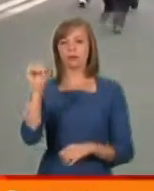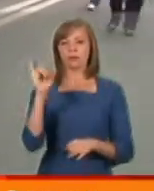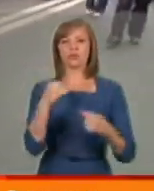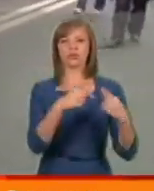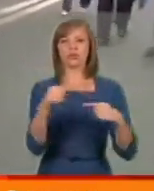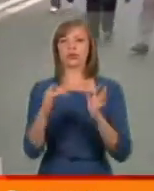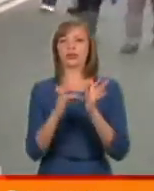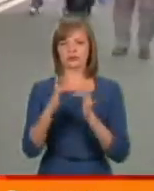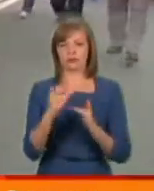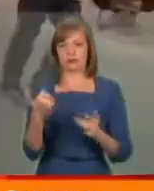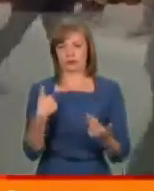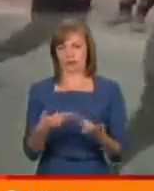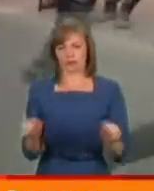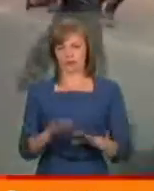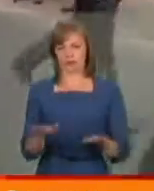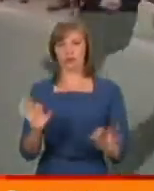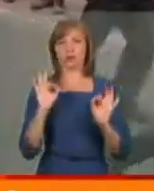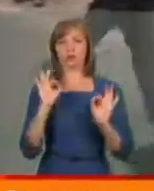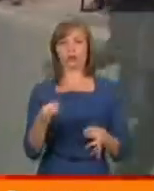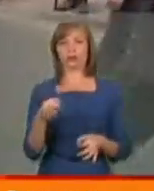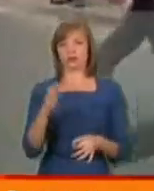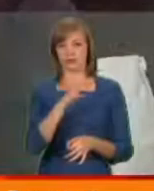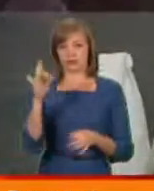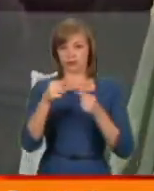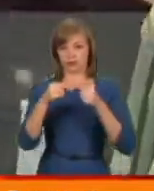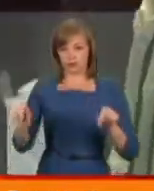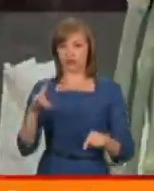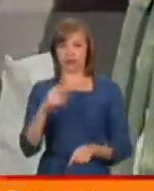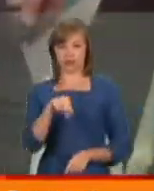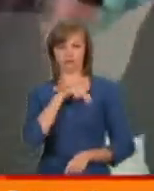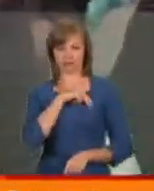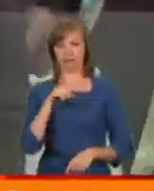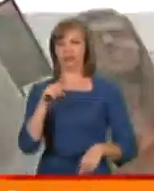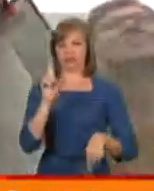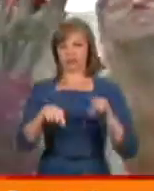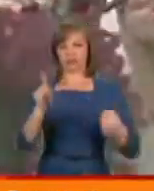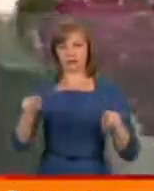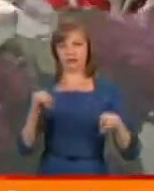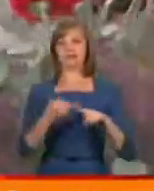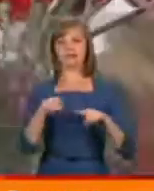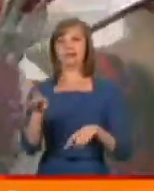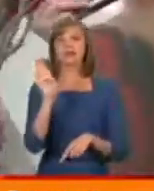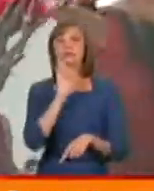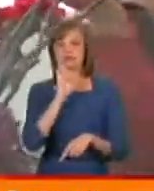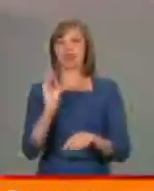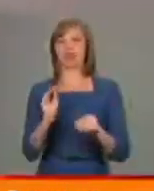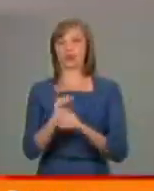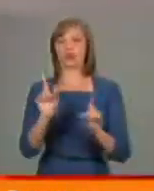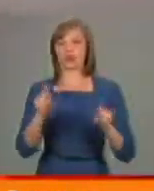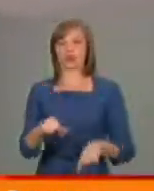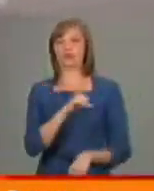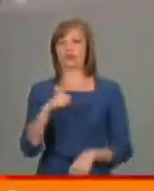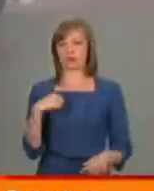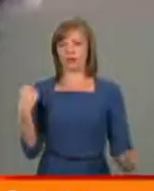інших символів я не признаю. Щоправда, георгіївські стрічки на грудях поодинокі. І ця пані на додачу, яка